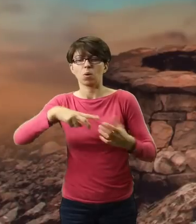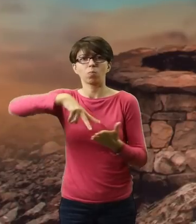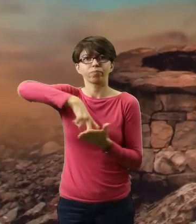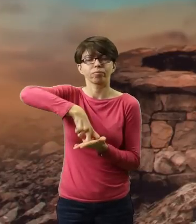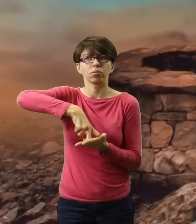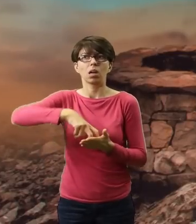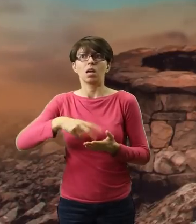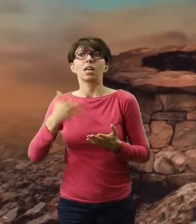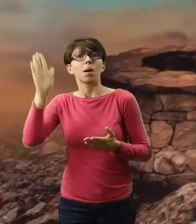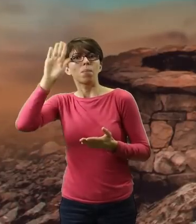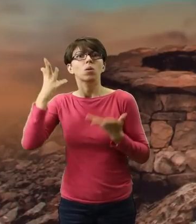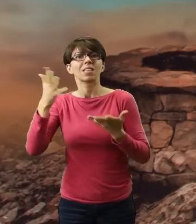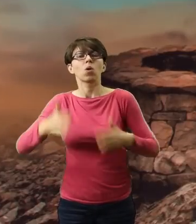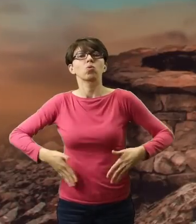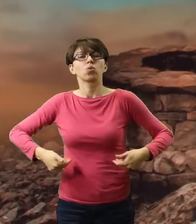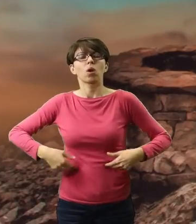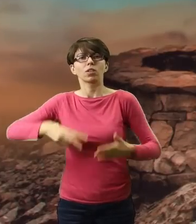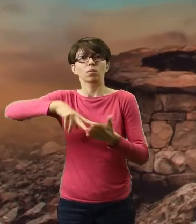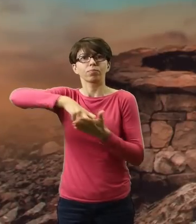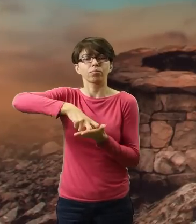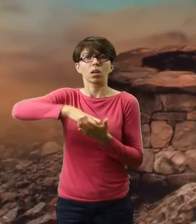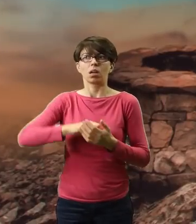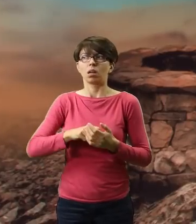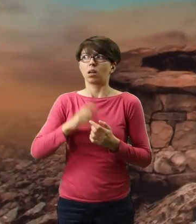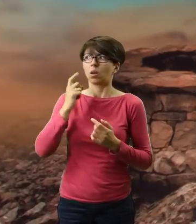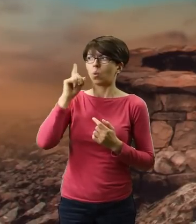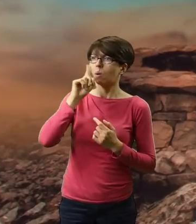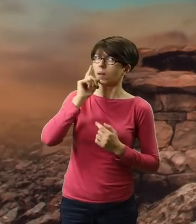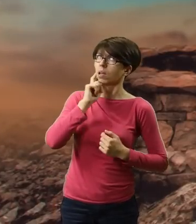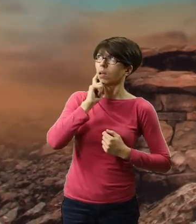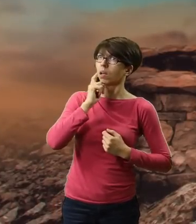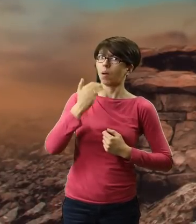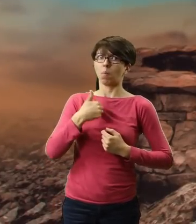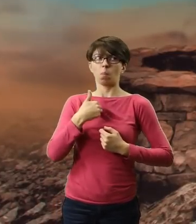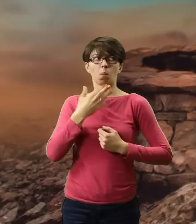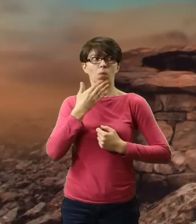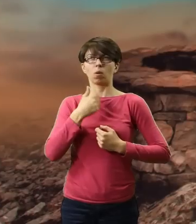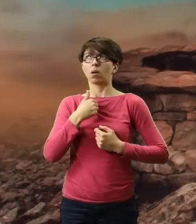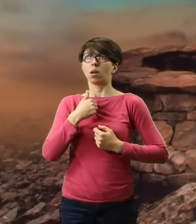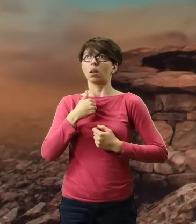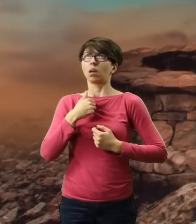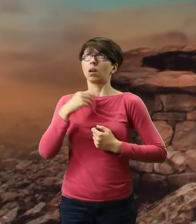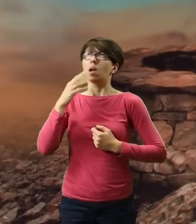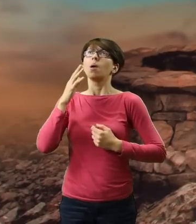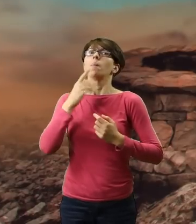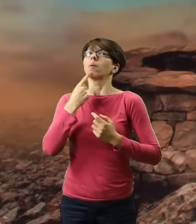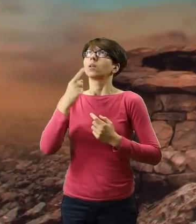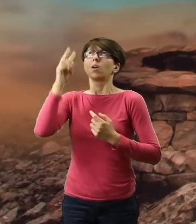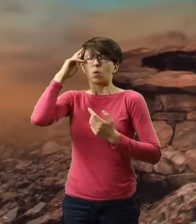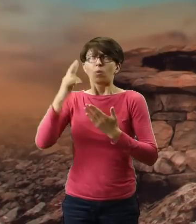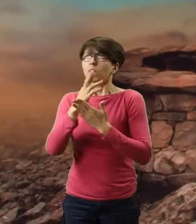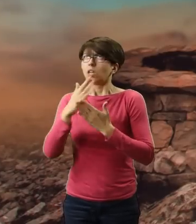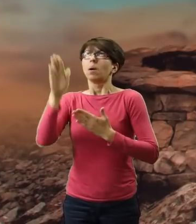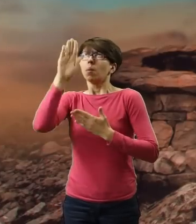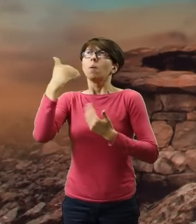drzenie tych kolan i mówi że te kolana i on w tym momencie powiedział Panie wierzę że ty mówisz do